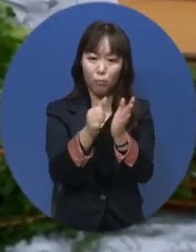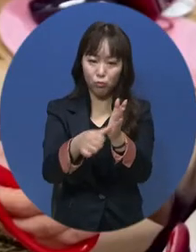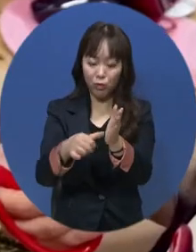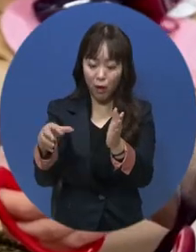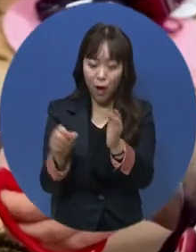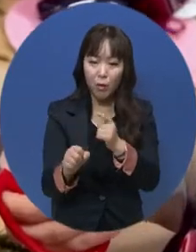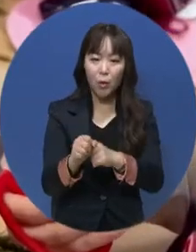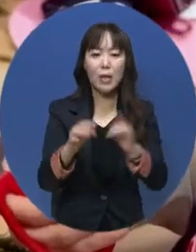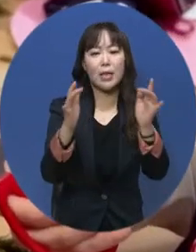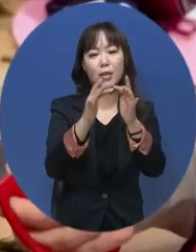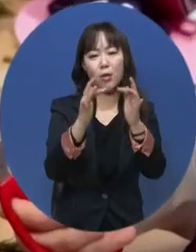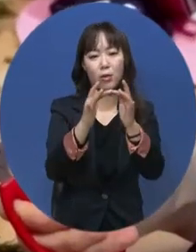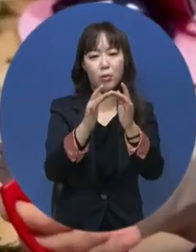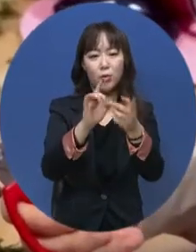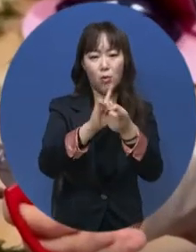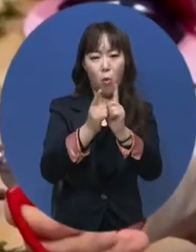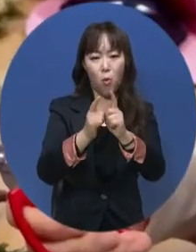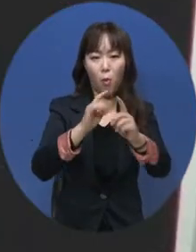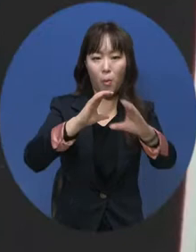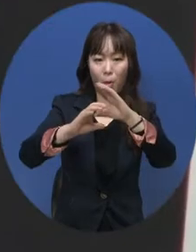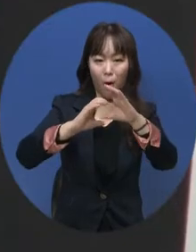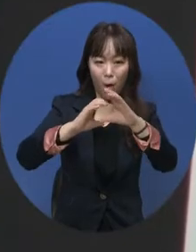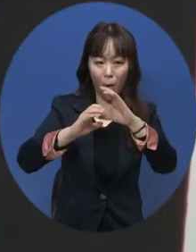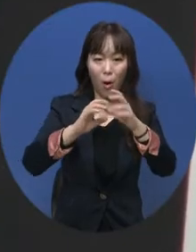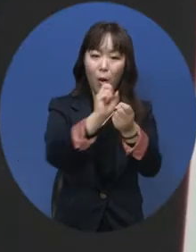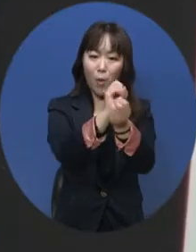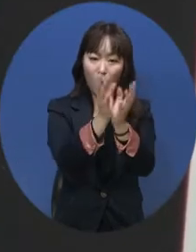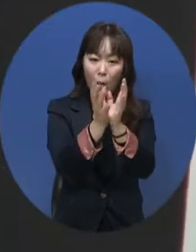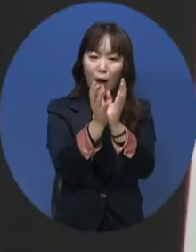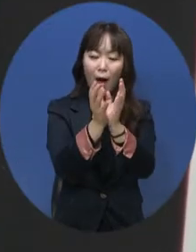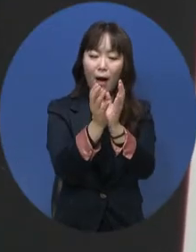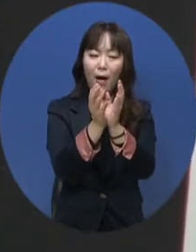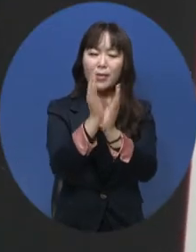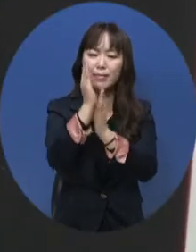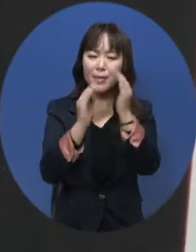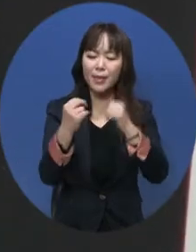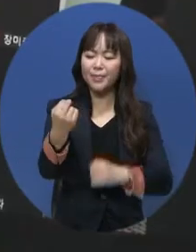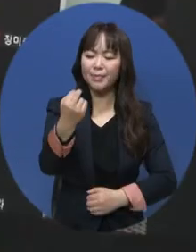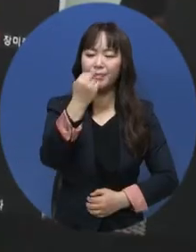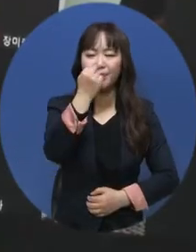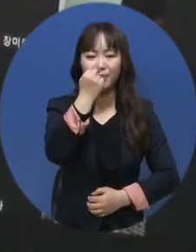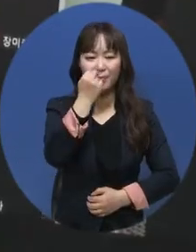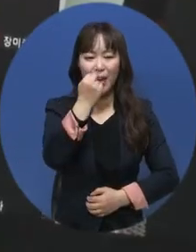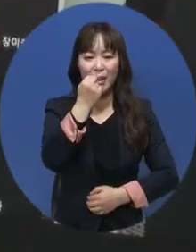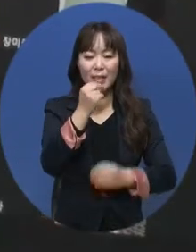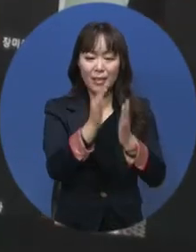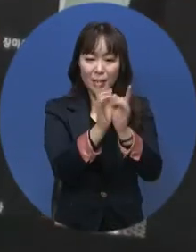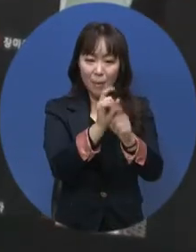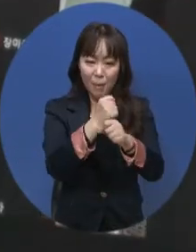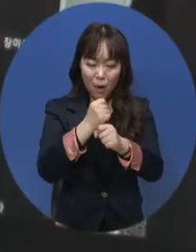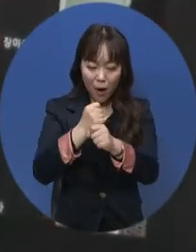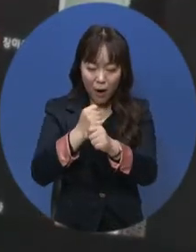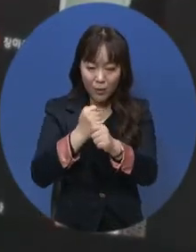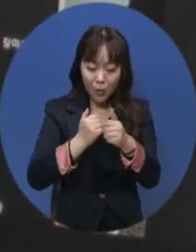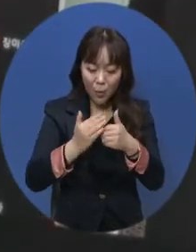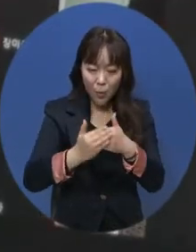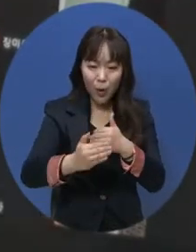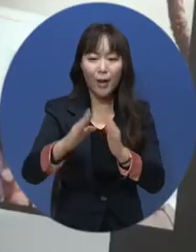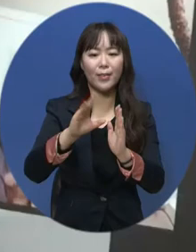가지고 온라인으로 서로 소통하고 꽃과 식물의 향기를 맡으며 작품을 만들어가는 과정